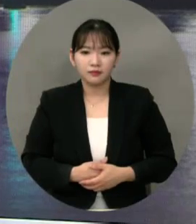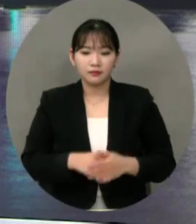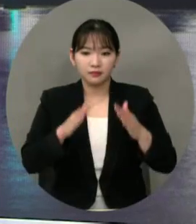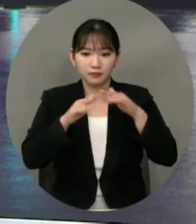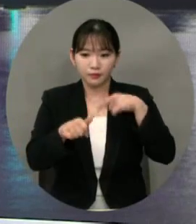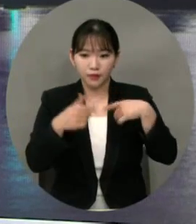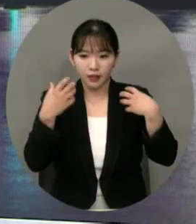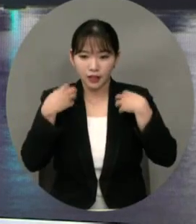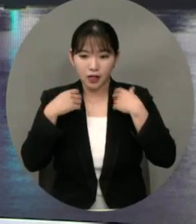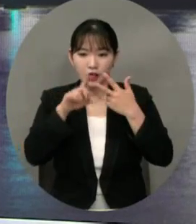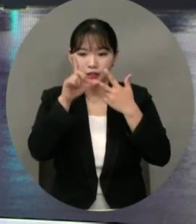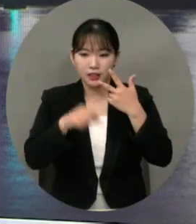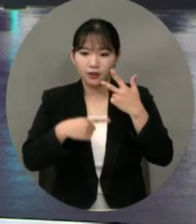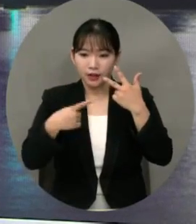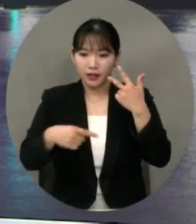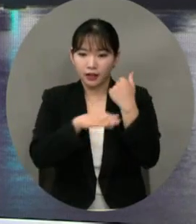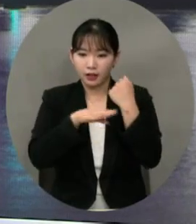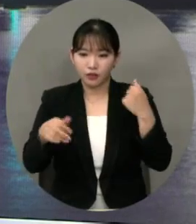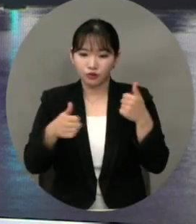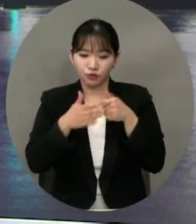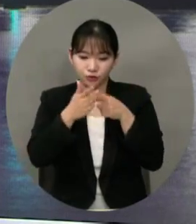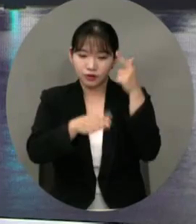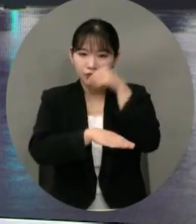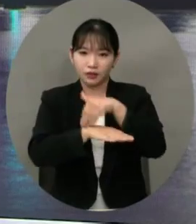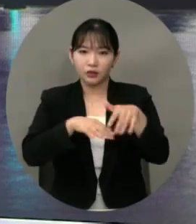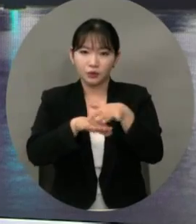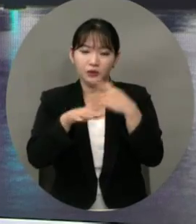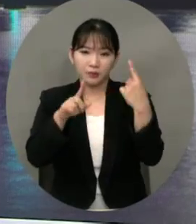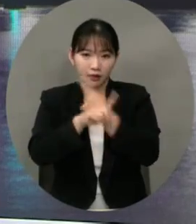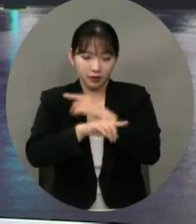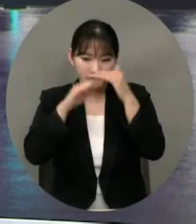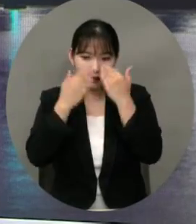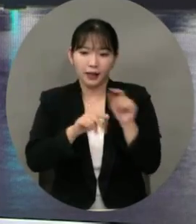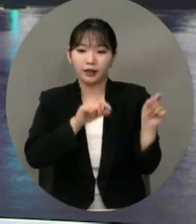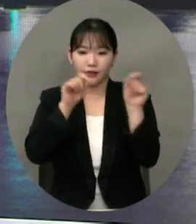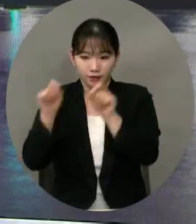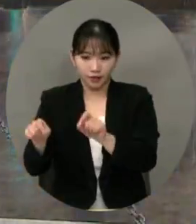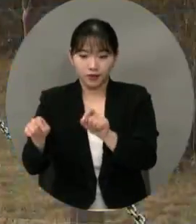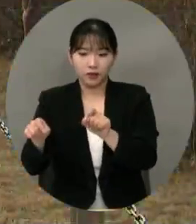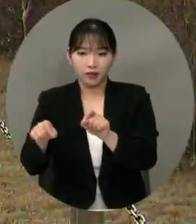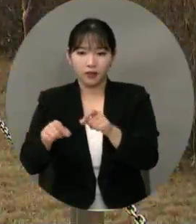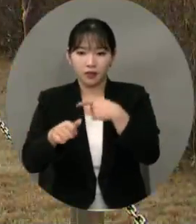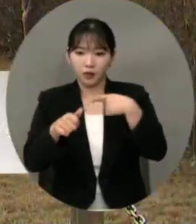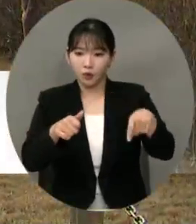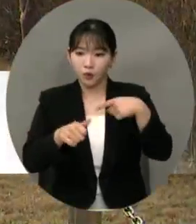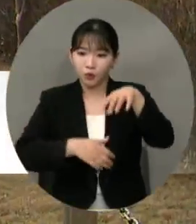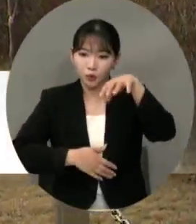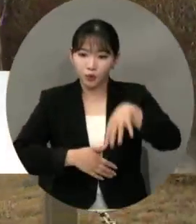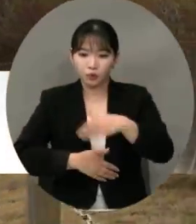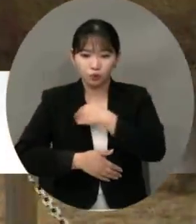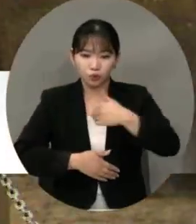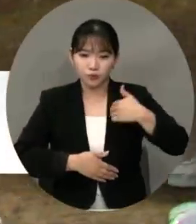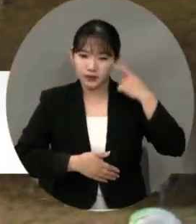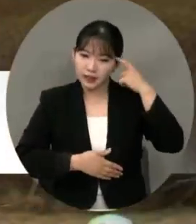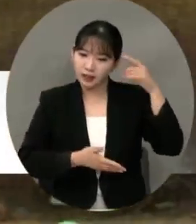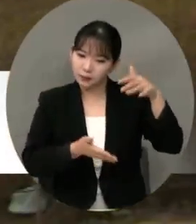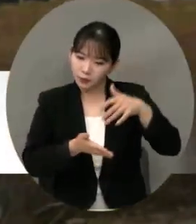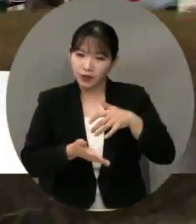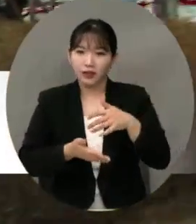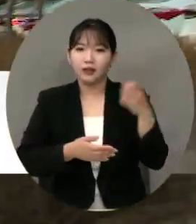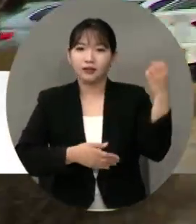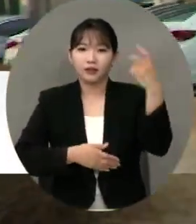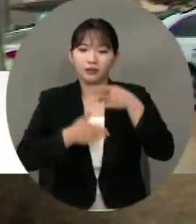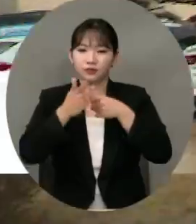전남교육청에 7월 1일자로 단행할 예정이던 조직 개편을 전격 연기하고 교육 현장에 충분한 의견 수렴을 거쳐